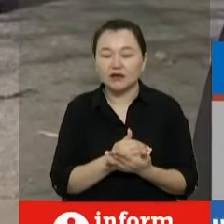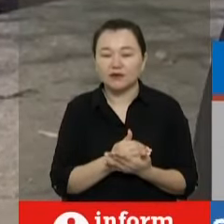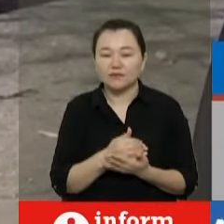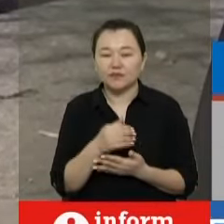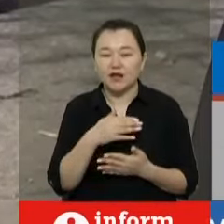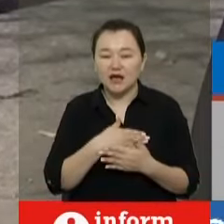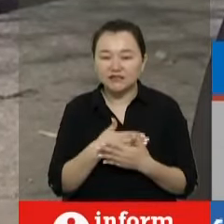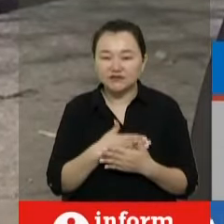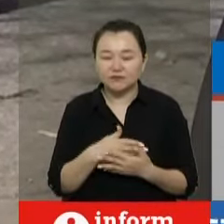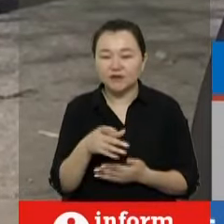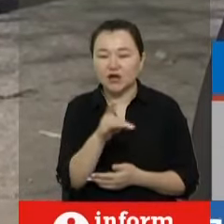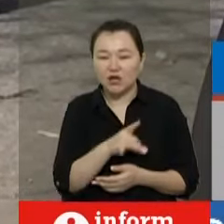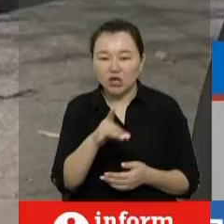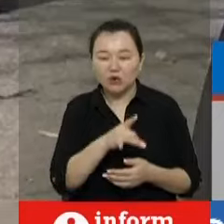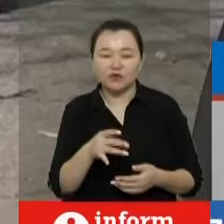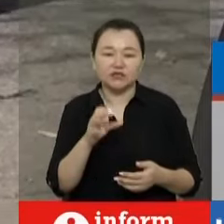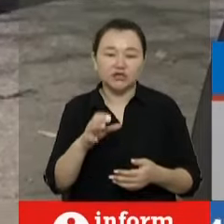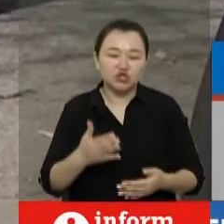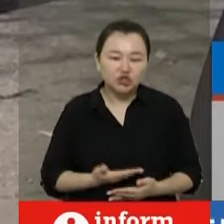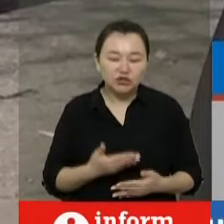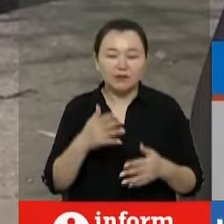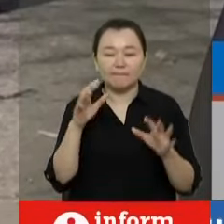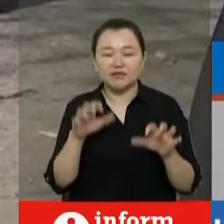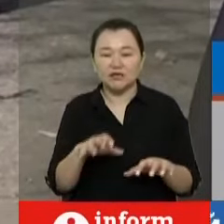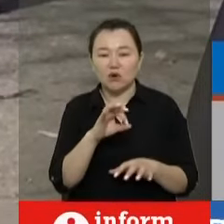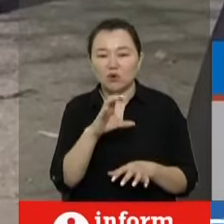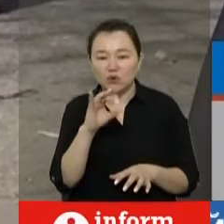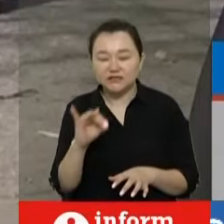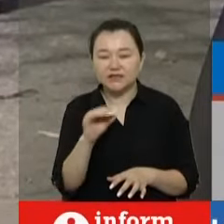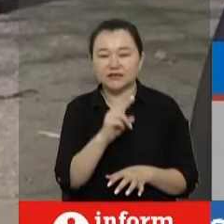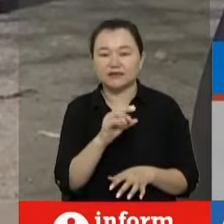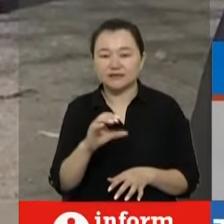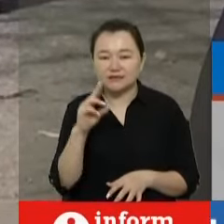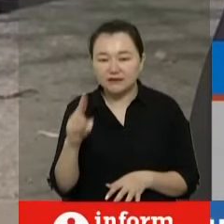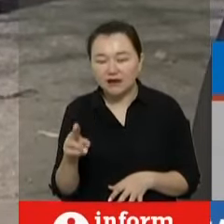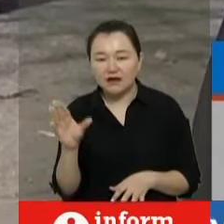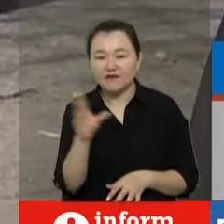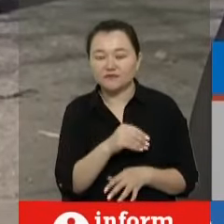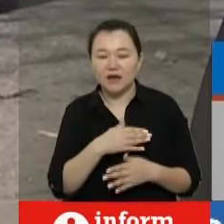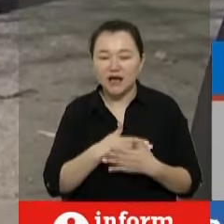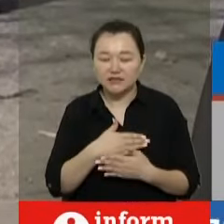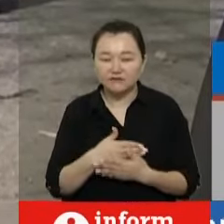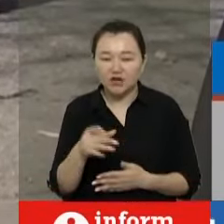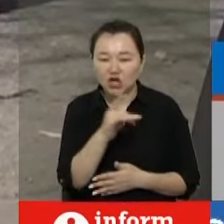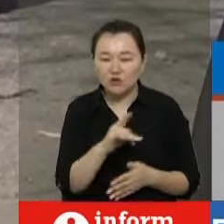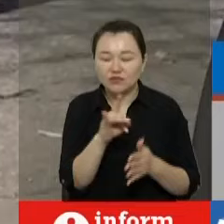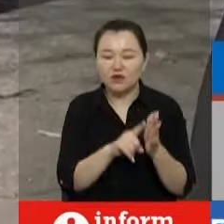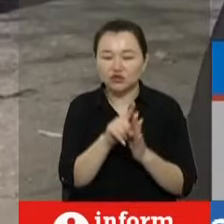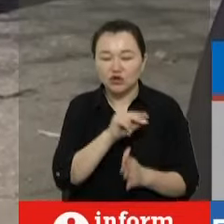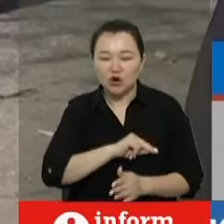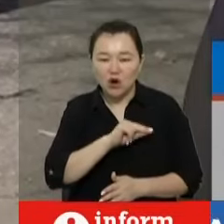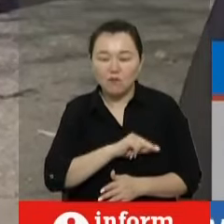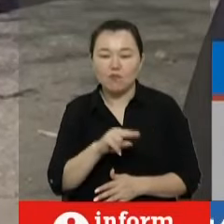с активом района, с жителями, с председателями ОСИ, КСК, со всеми активами района начаты работы по